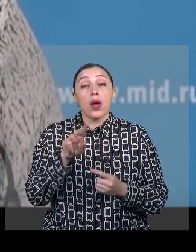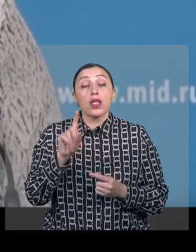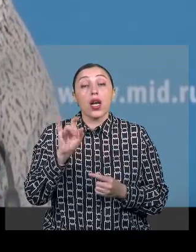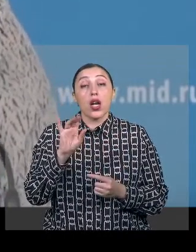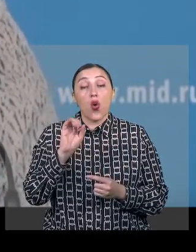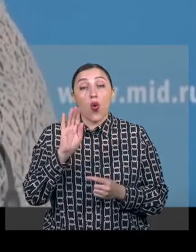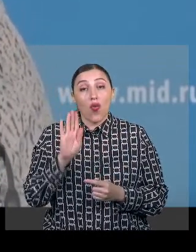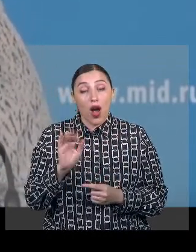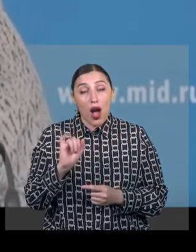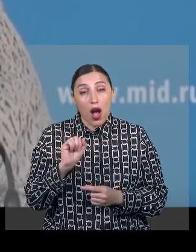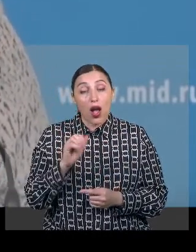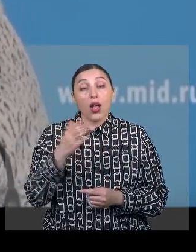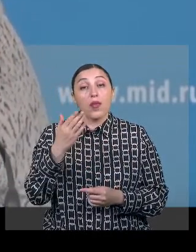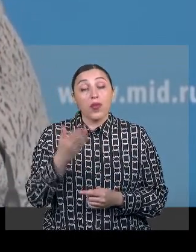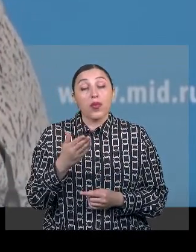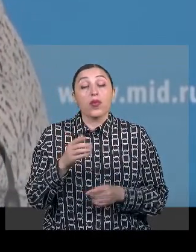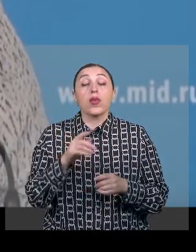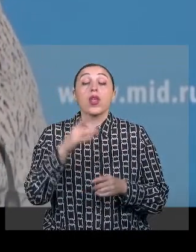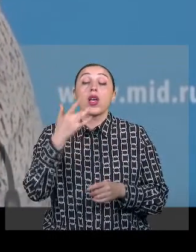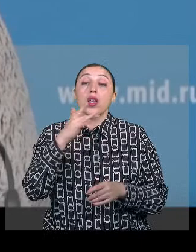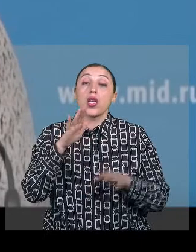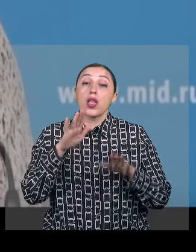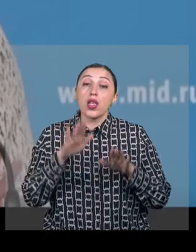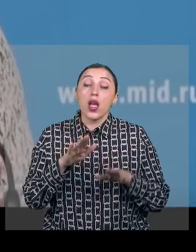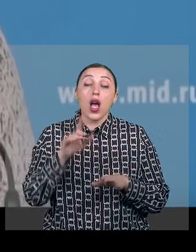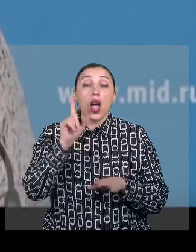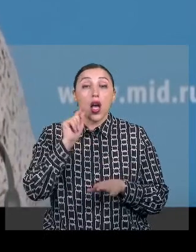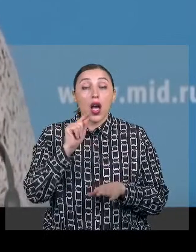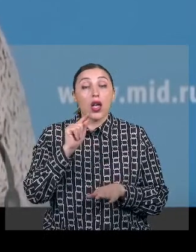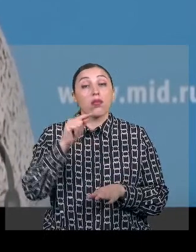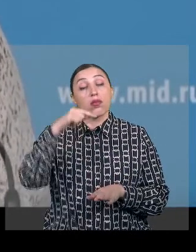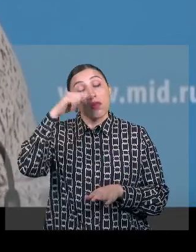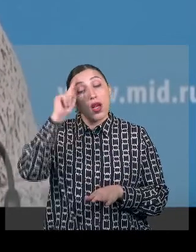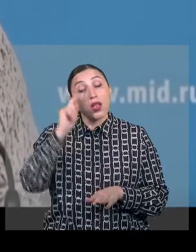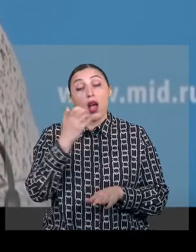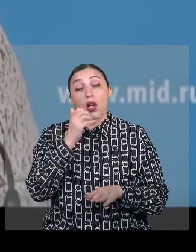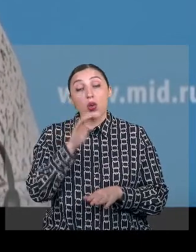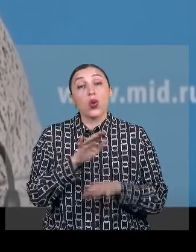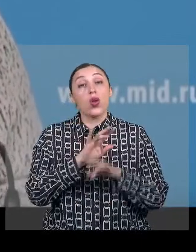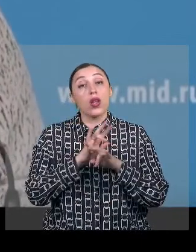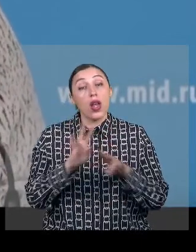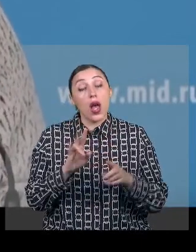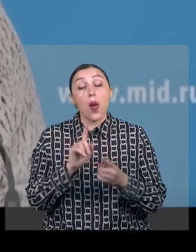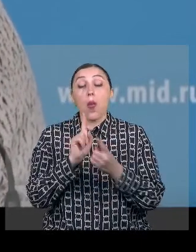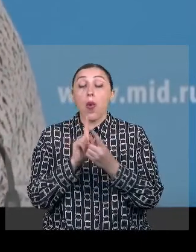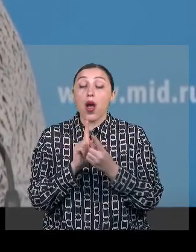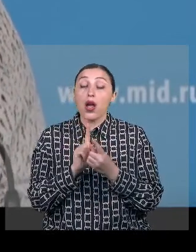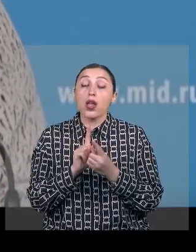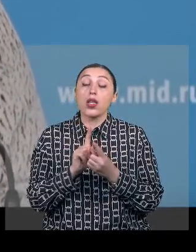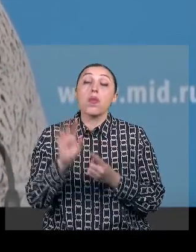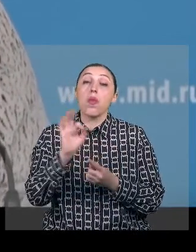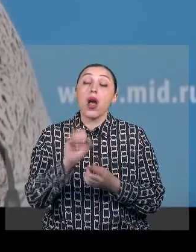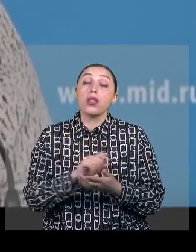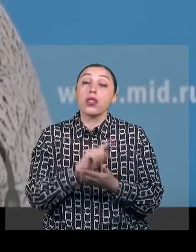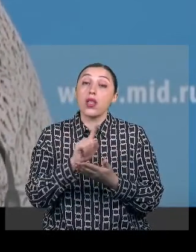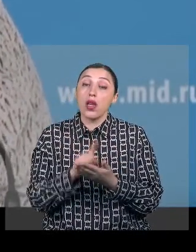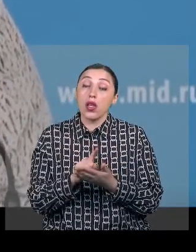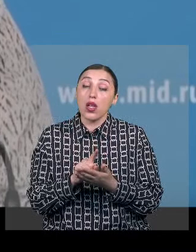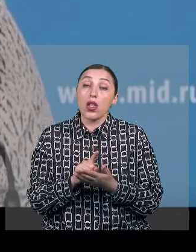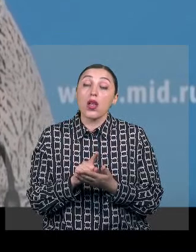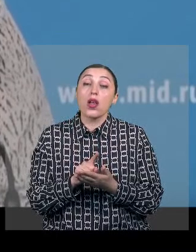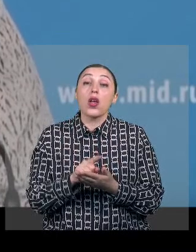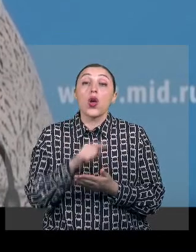Մարիա Զախարովան, պատասխանելով Վաշինգտոնում Հայաստանի ու Ադրբեջանի արտգործնախարարների բանակցությունների մասին հարցին։